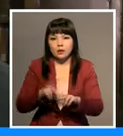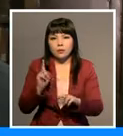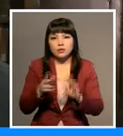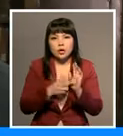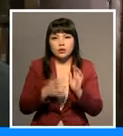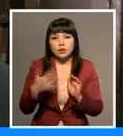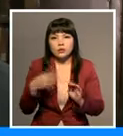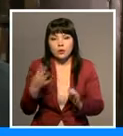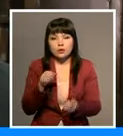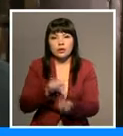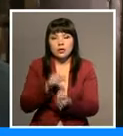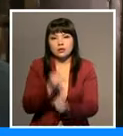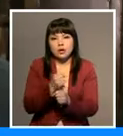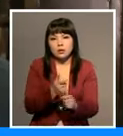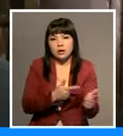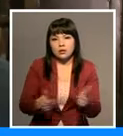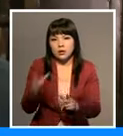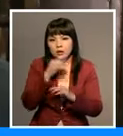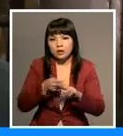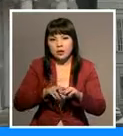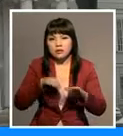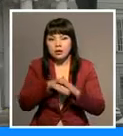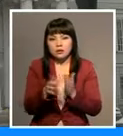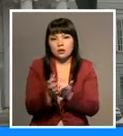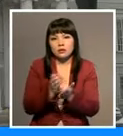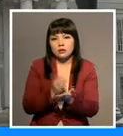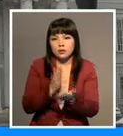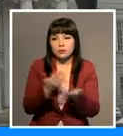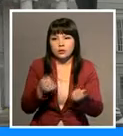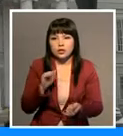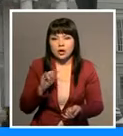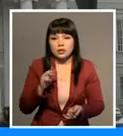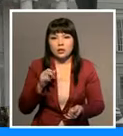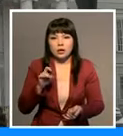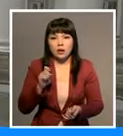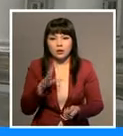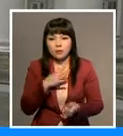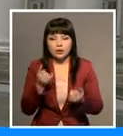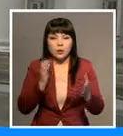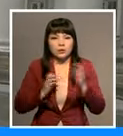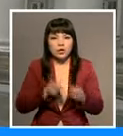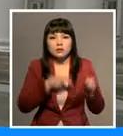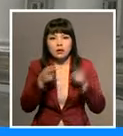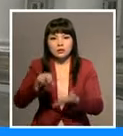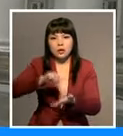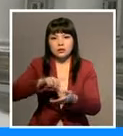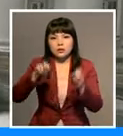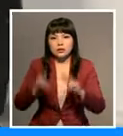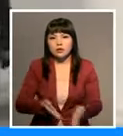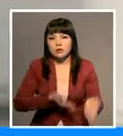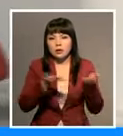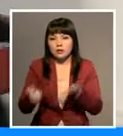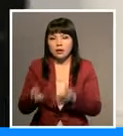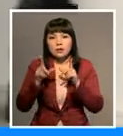1854 жылы шығарып үлгеріпті. Қазір ол бізде сақтаулы. Жәңгір хан Қазан университетінде екі мәрте болып, оның құрметті мүшесі атанады.